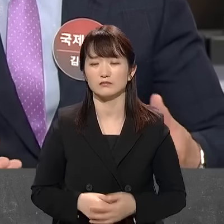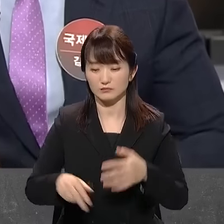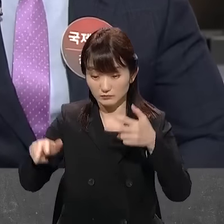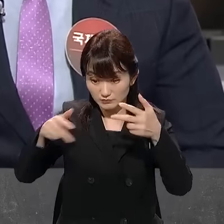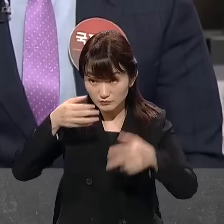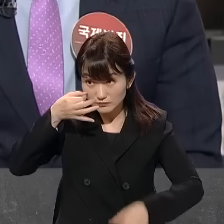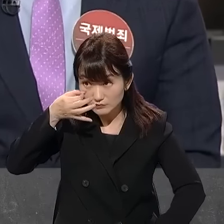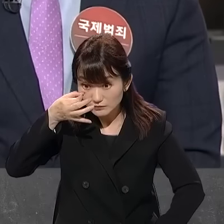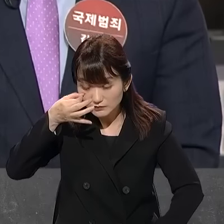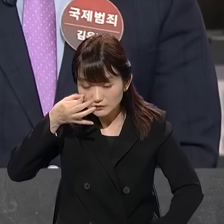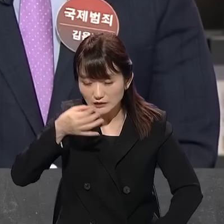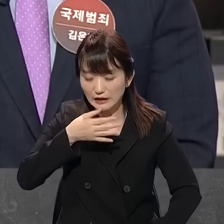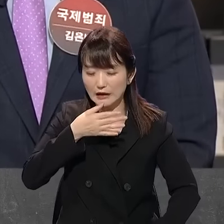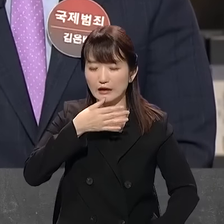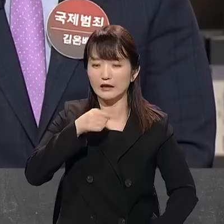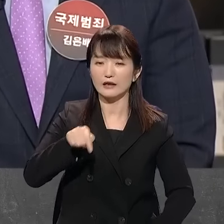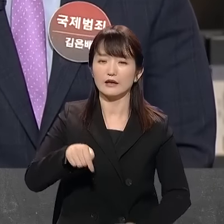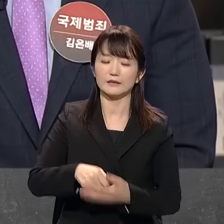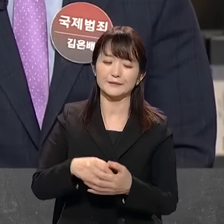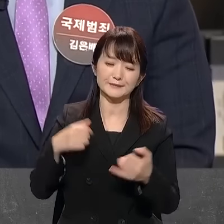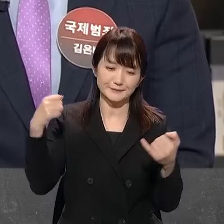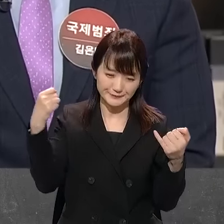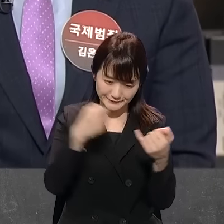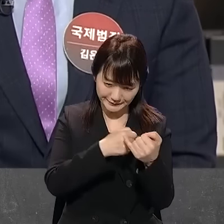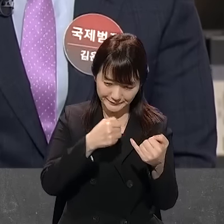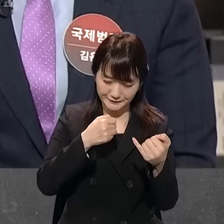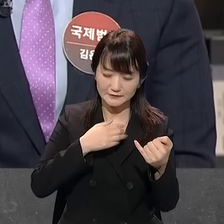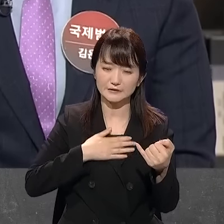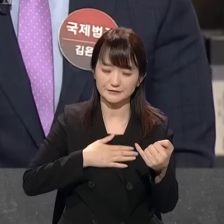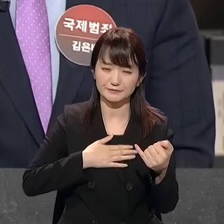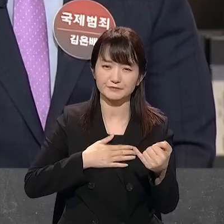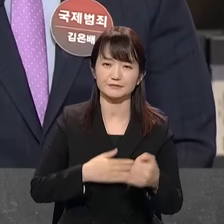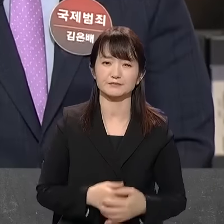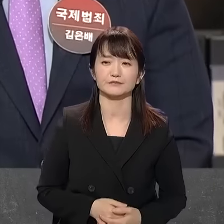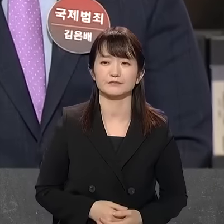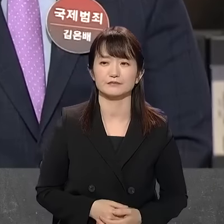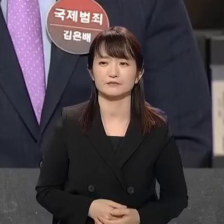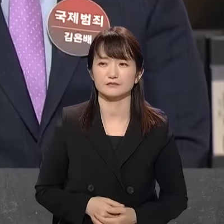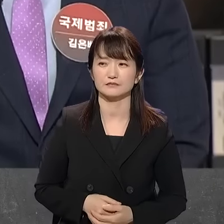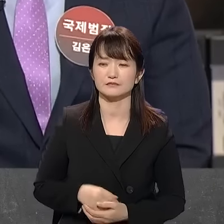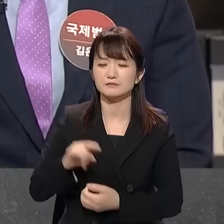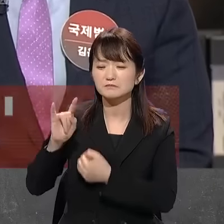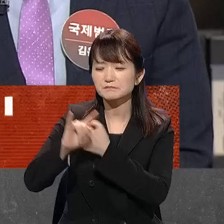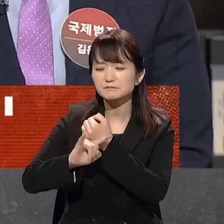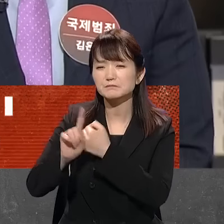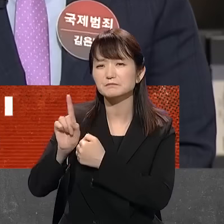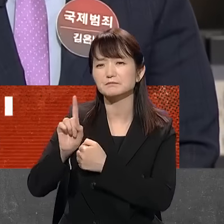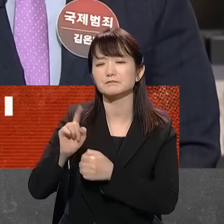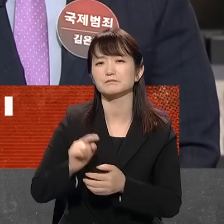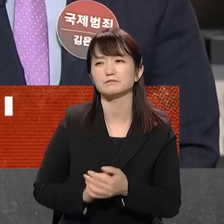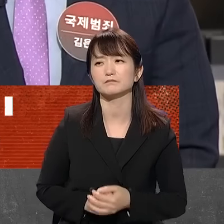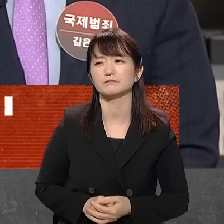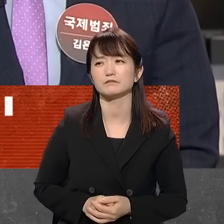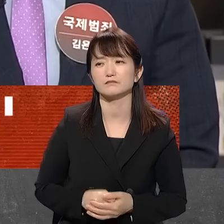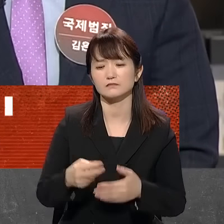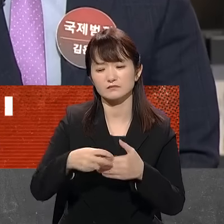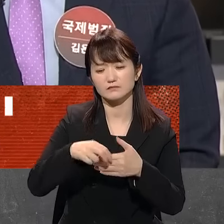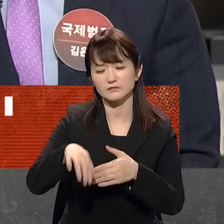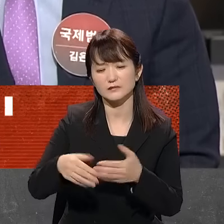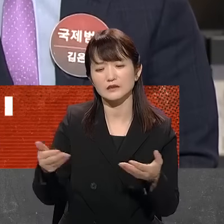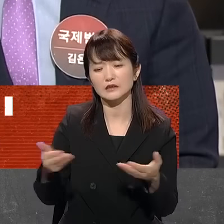보여줬더니 그제서야 폭행한 사실을 이제 인지했던 사실이고요 그리고 변명을 했는데 뭐라고 했냐면 예 병원일이